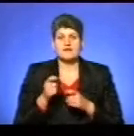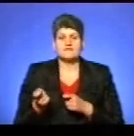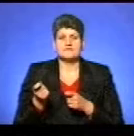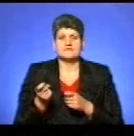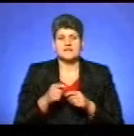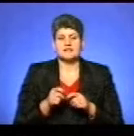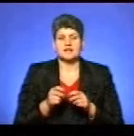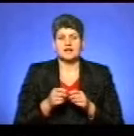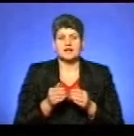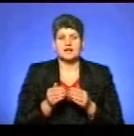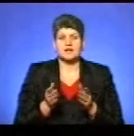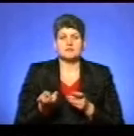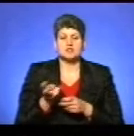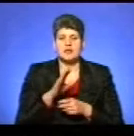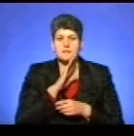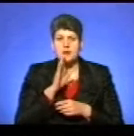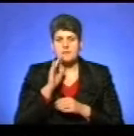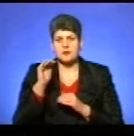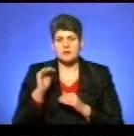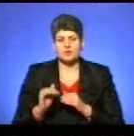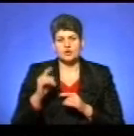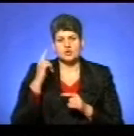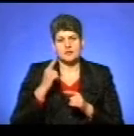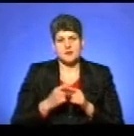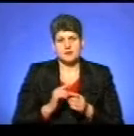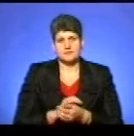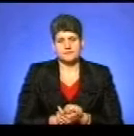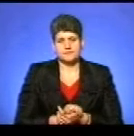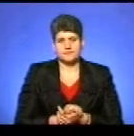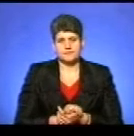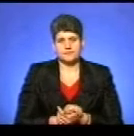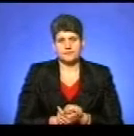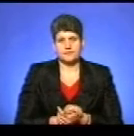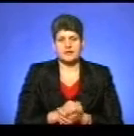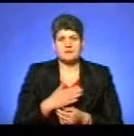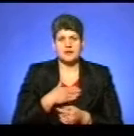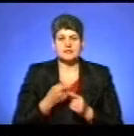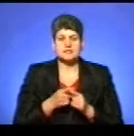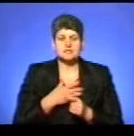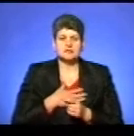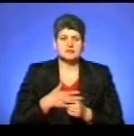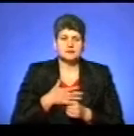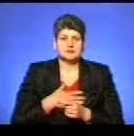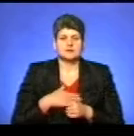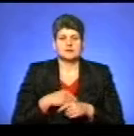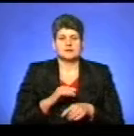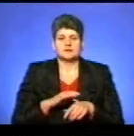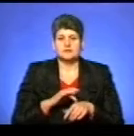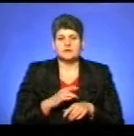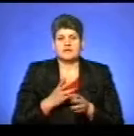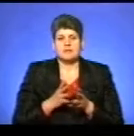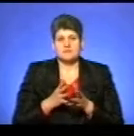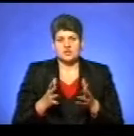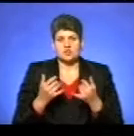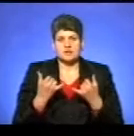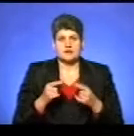мама і молодший брат Віктора Гурняка Марія і Остап Гурняки. Для мене воно дуже трепетно, зворушливо, тому що найбільше